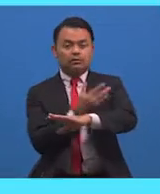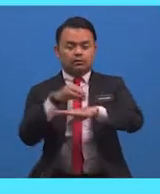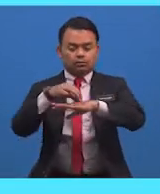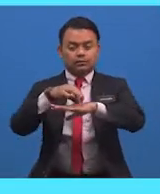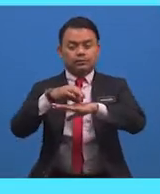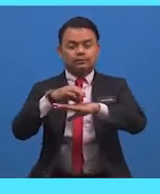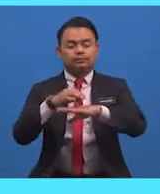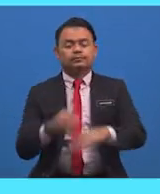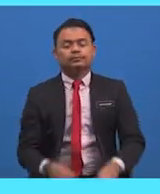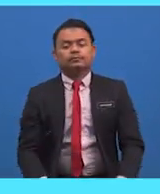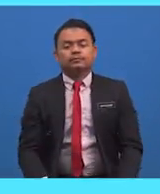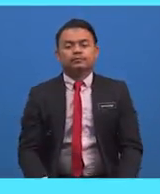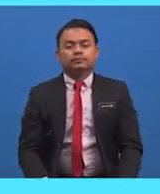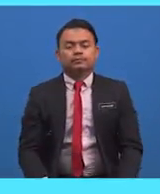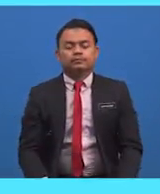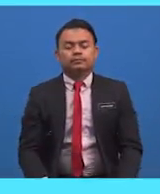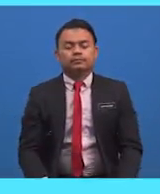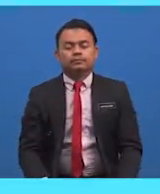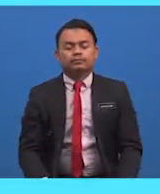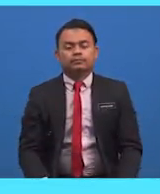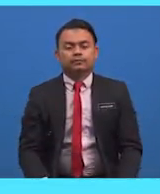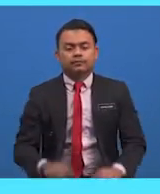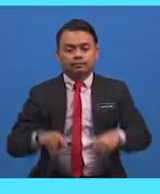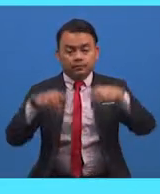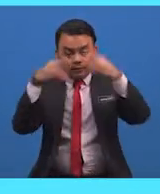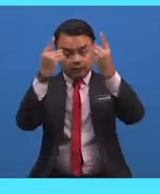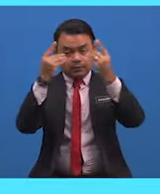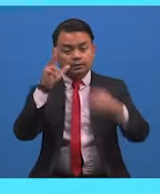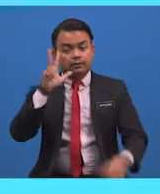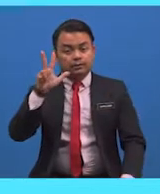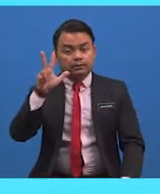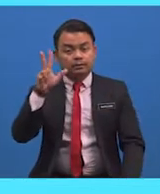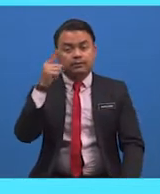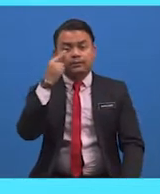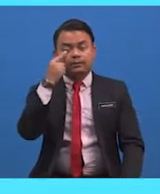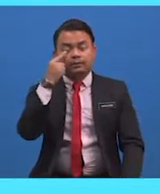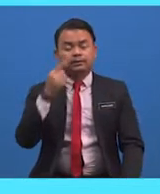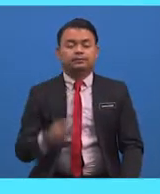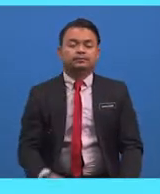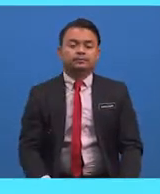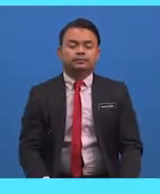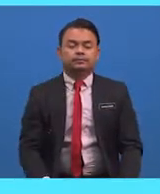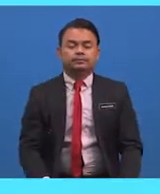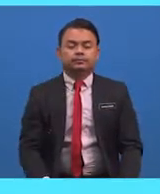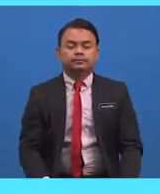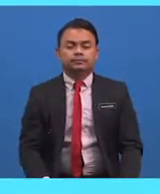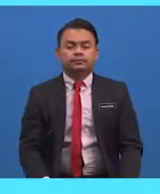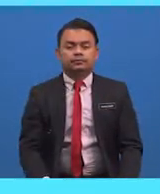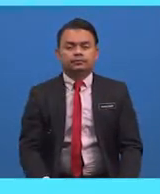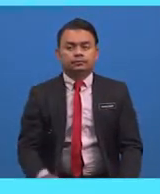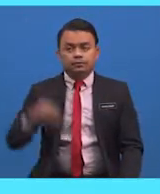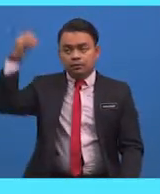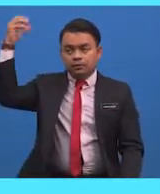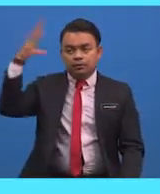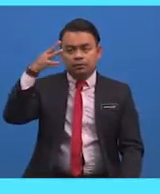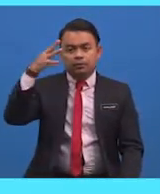Kesan ketiga ialah kesan kepada mata. Cahaya ultraungu yang berlebihan akan merosakkan penglihatan manusia dan